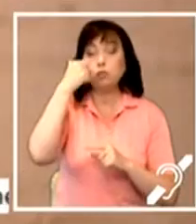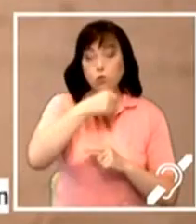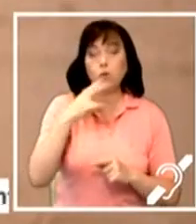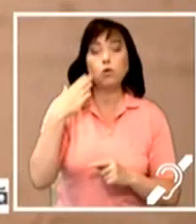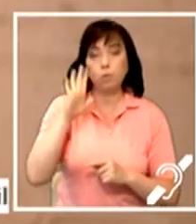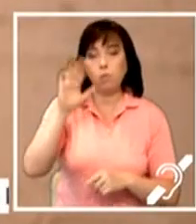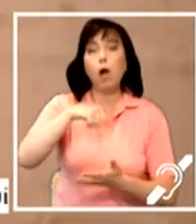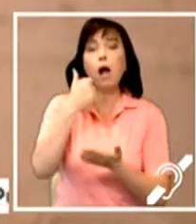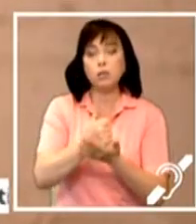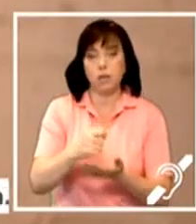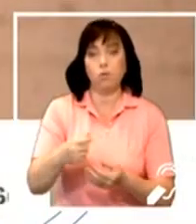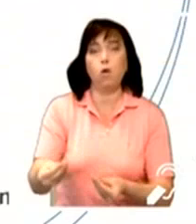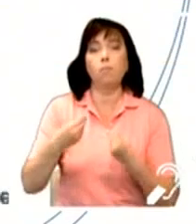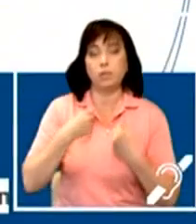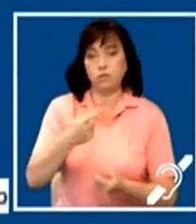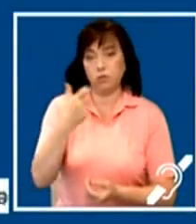deveni furnizorul de bază.